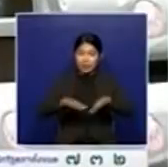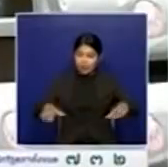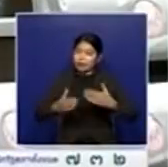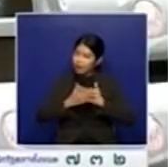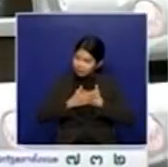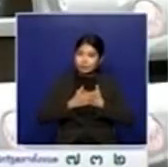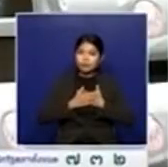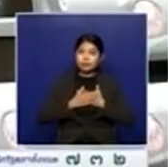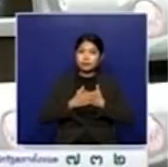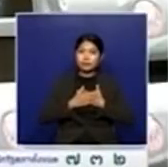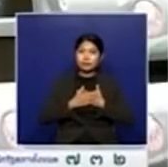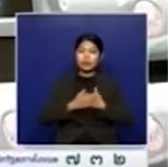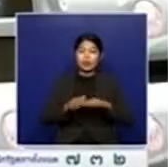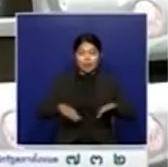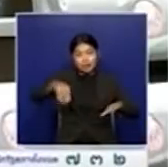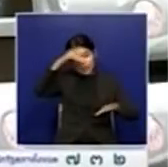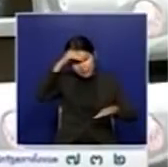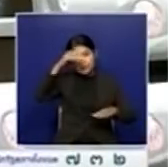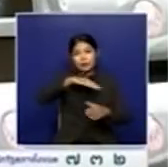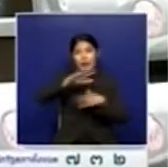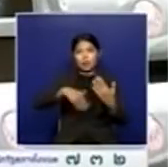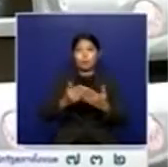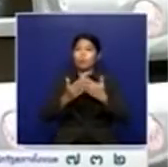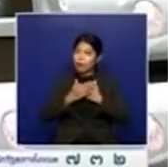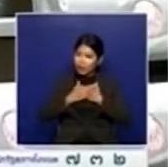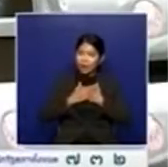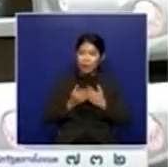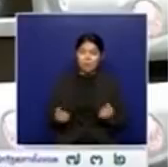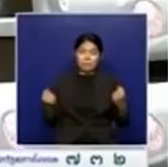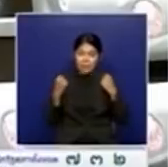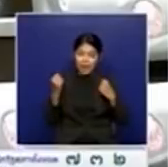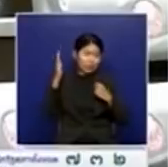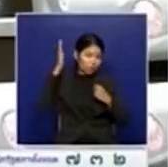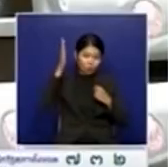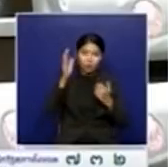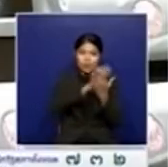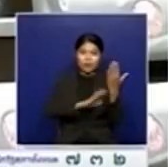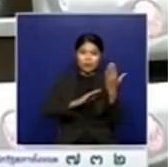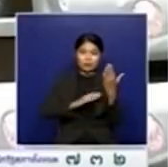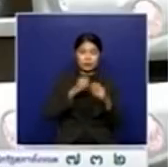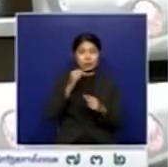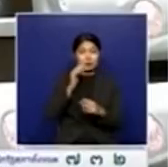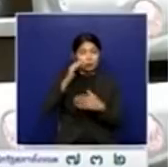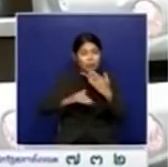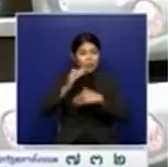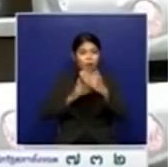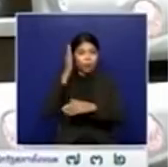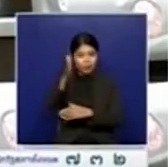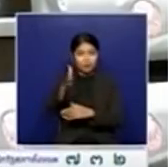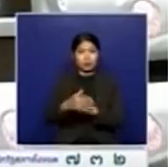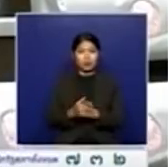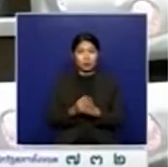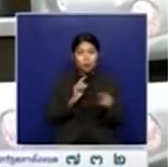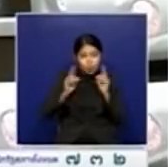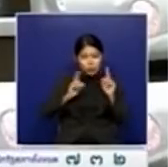ไปได้เลยนะครับว่าในเรื่องนี้มีประชาธิปัตย์กับภูมิใจไทยเนี่ยจะให้หน้าที่จะเห็นด้วยกับญัตตินี้นะครับอาบในส่วนของพลัง